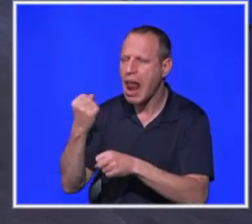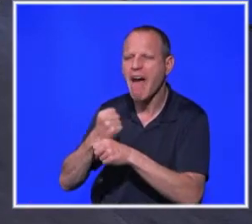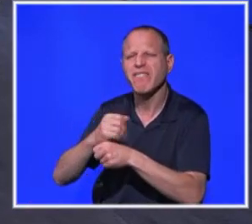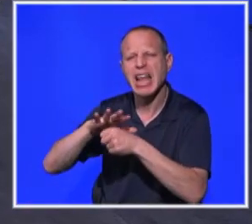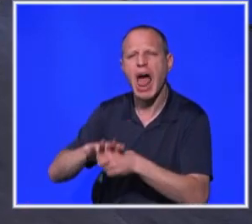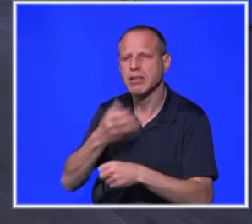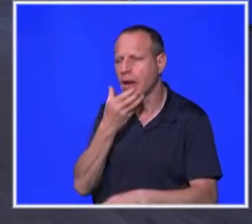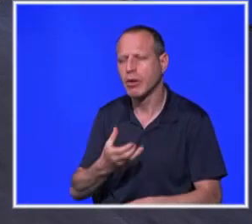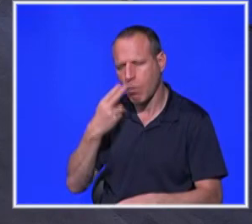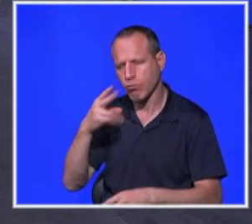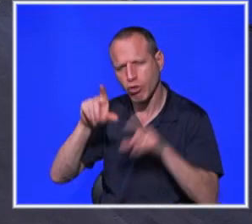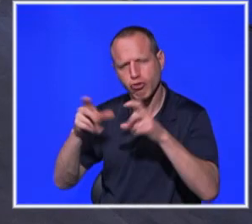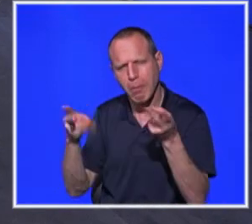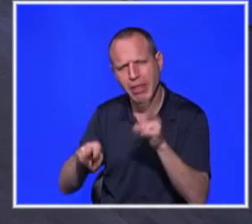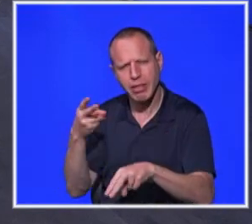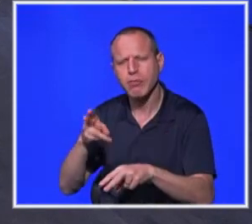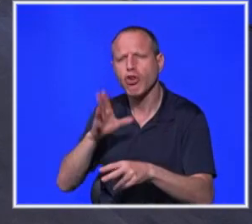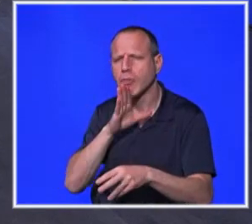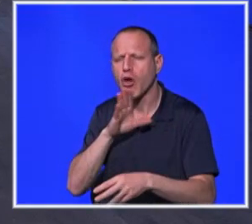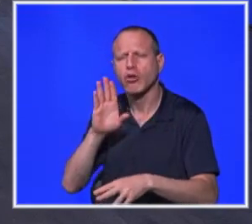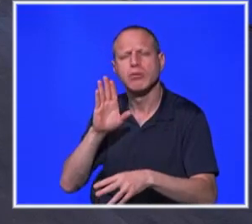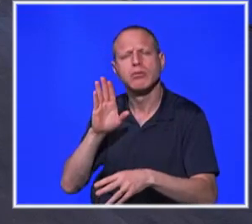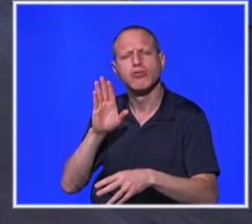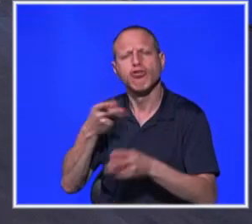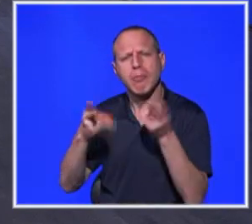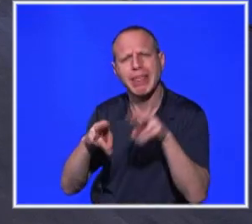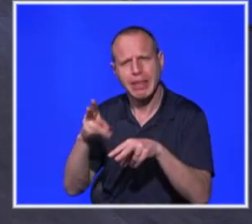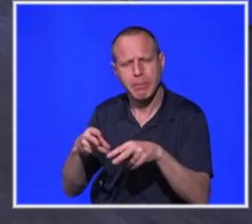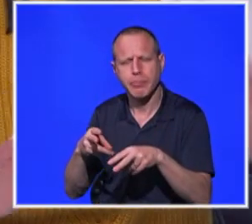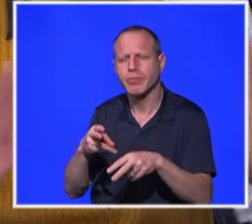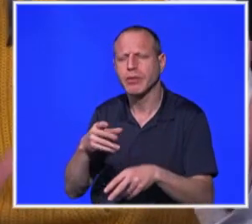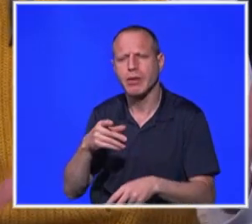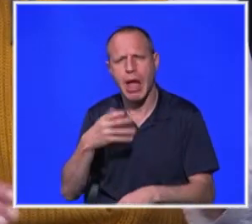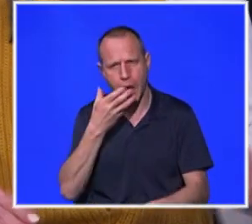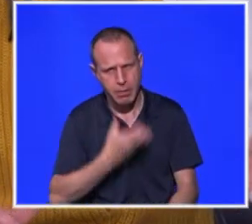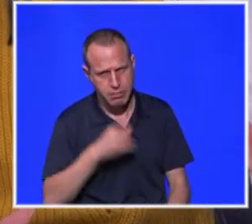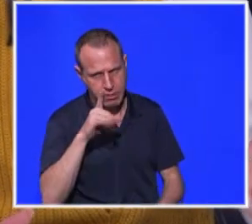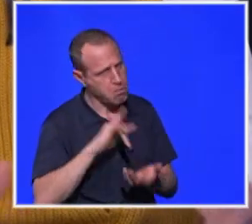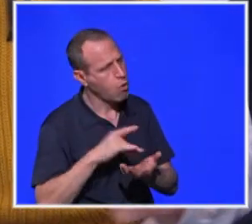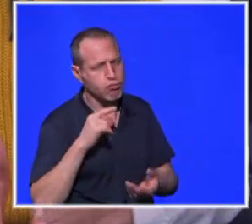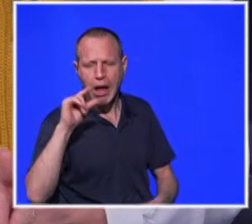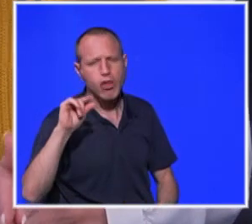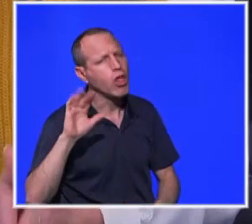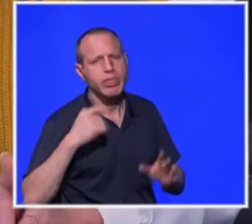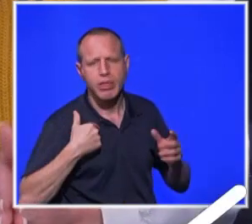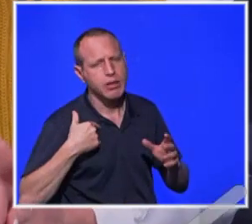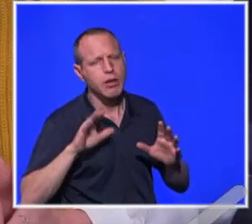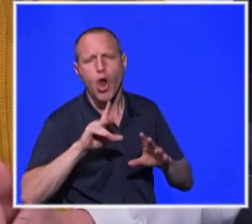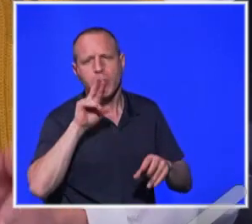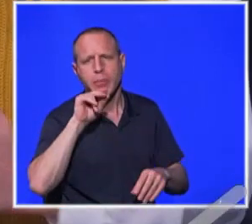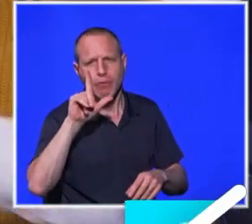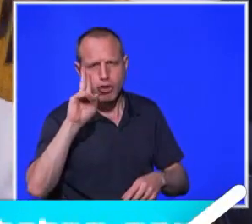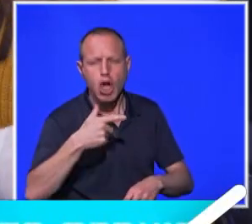שיש בעיות, שיש קשיים, אי אפשר להפעיל שום רבנים, לחץ? רבנים זה מקום שקטונתי. לא מדברים, אבל יש כאן